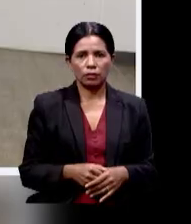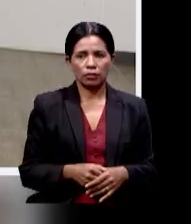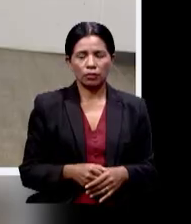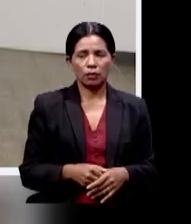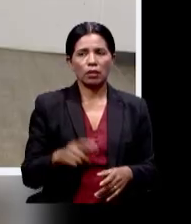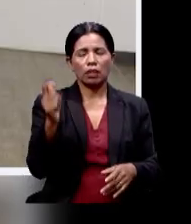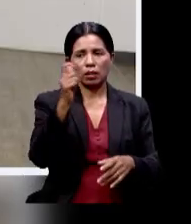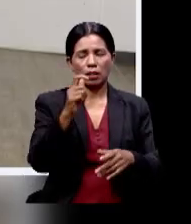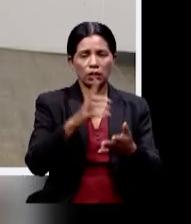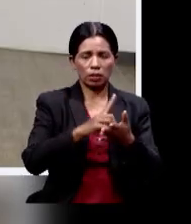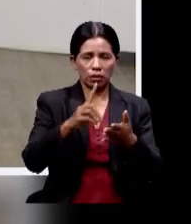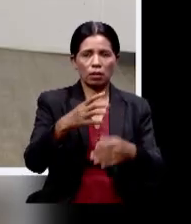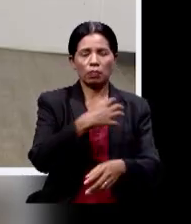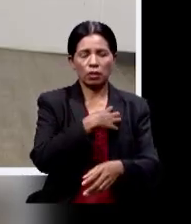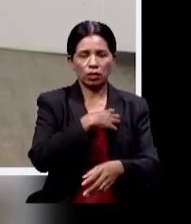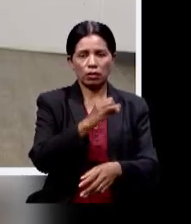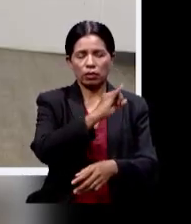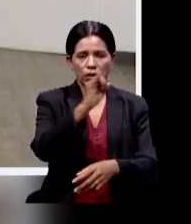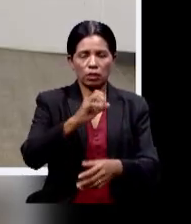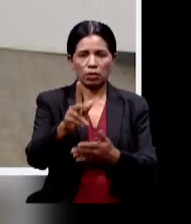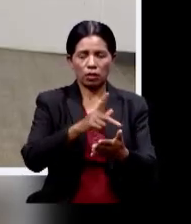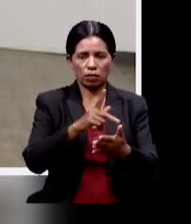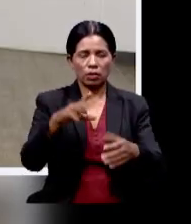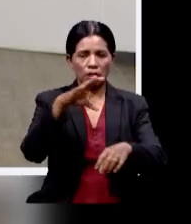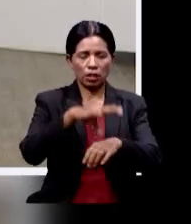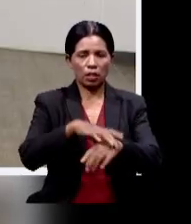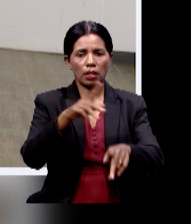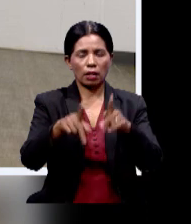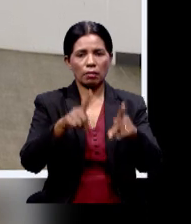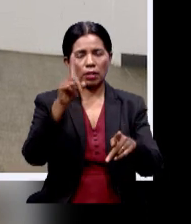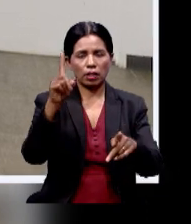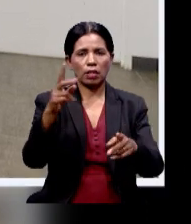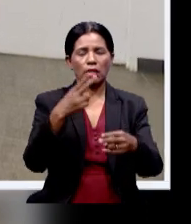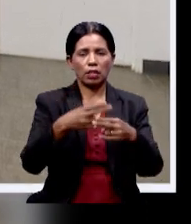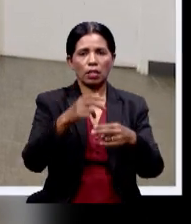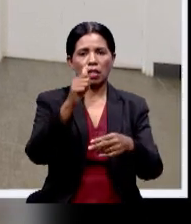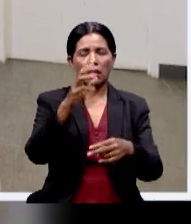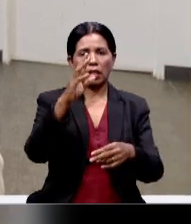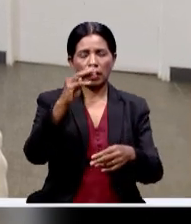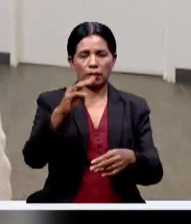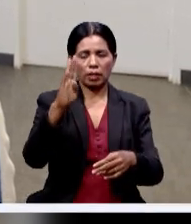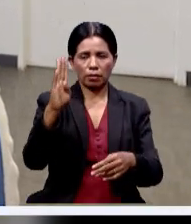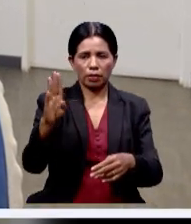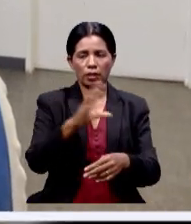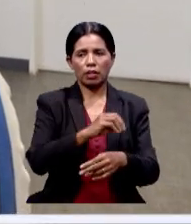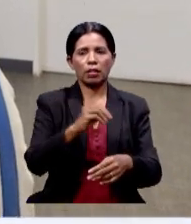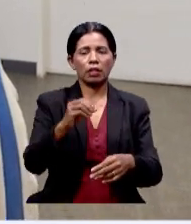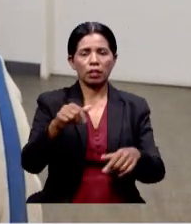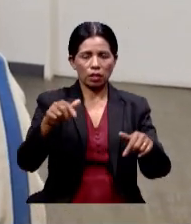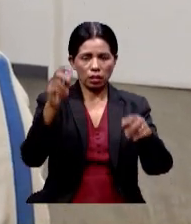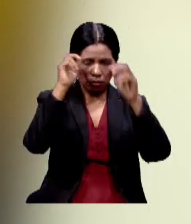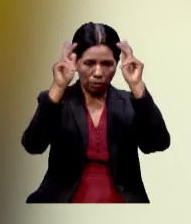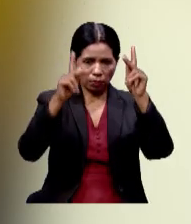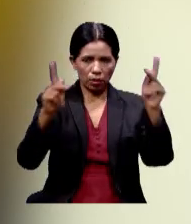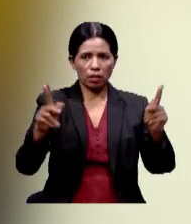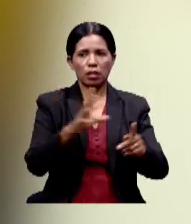Terza semana ne, polisi departamento investigação criminal captura suspeito ida ho inicial AMV iha Western Union Timor Plaza,